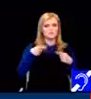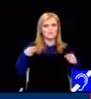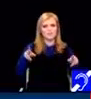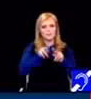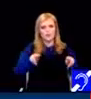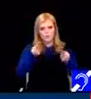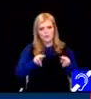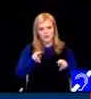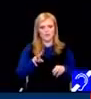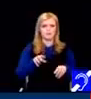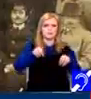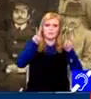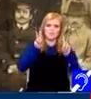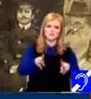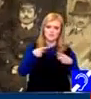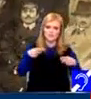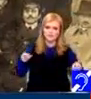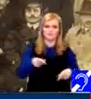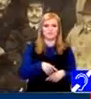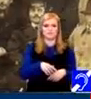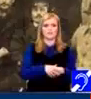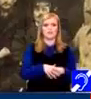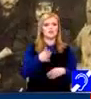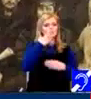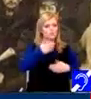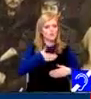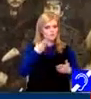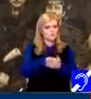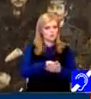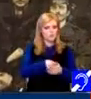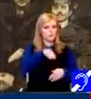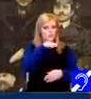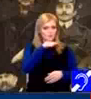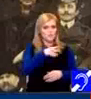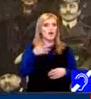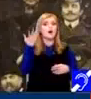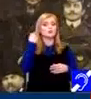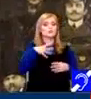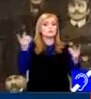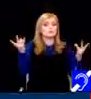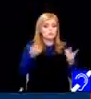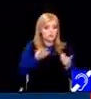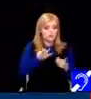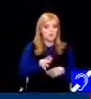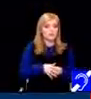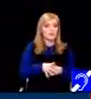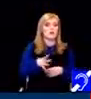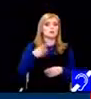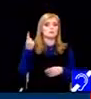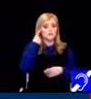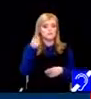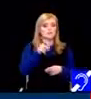profesii, diferite specialități. Ei își iubeau profesiile lor. Dar atunci când a trebuit ca să pună